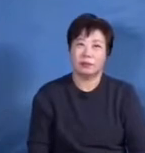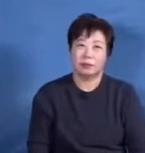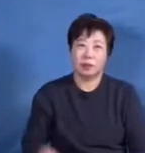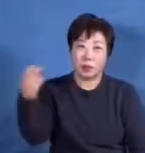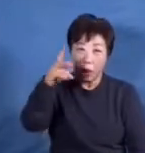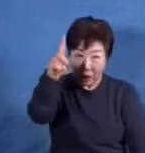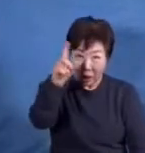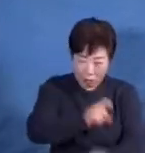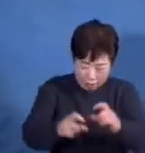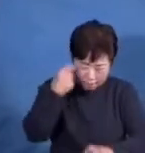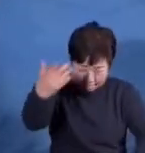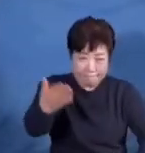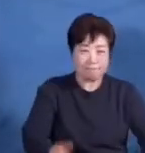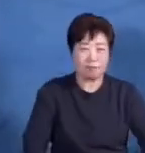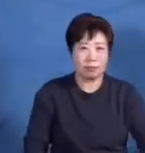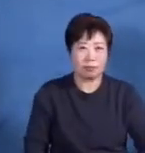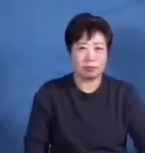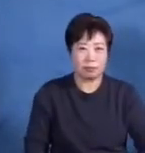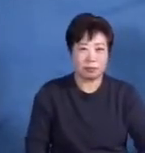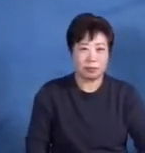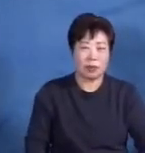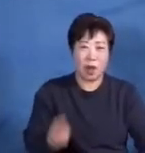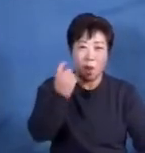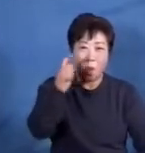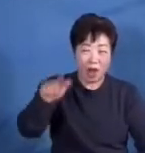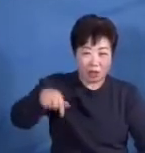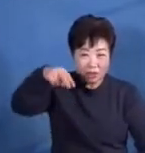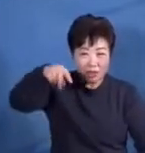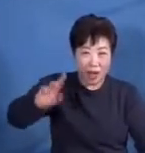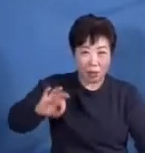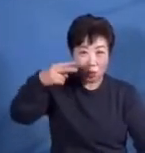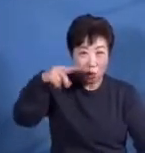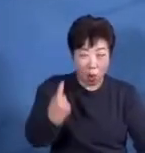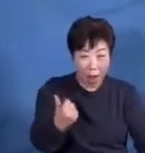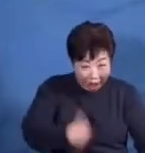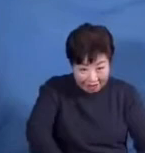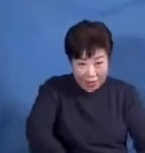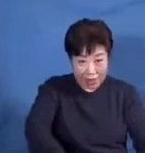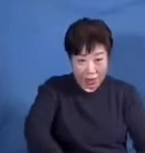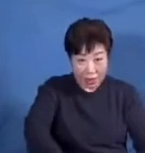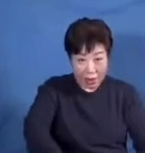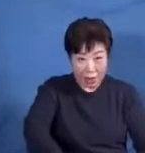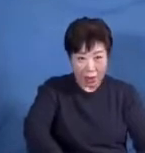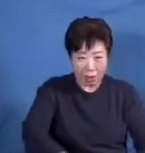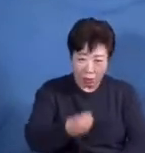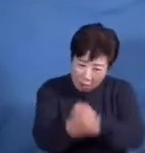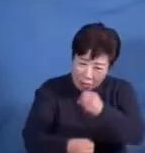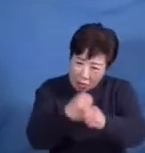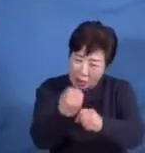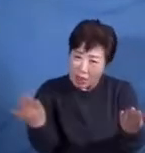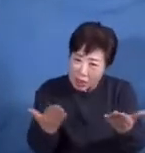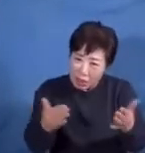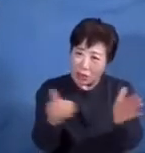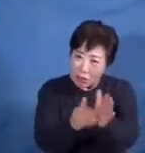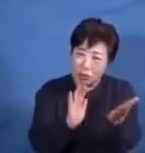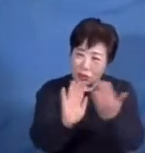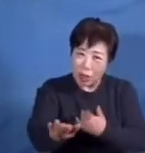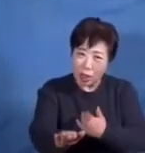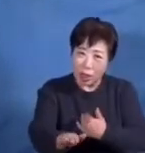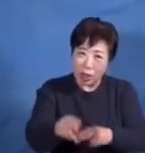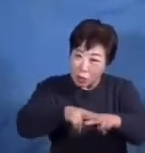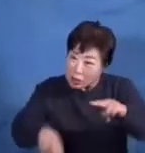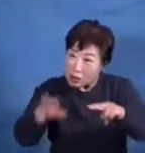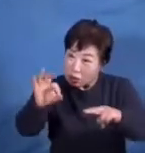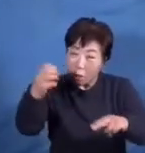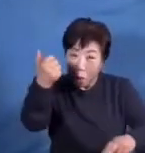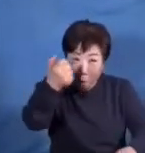그리고 또 하나 물읍시다. 저 곽상도 아들 곽병채가 대리로 몇 년이라고 퇴직금으로